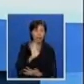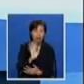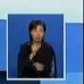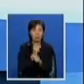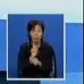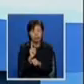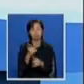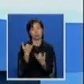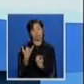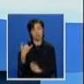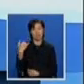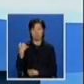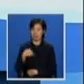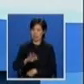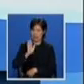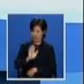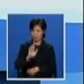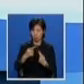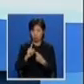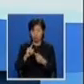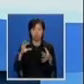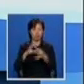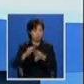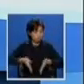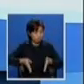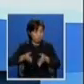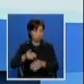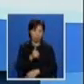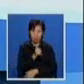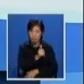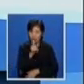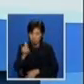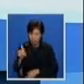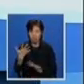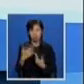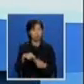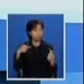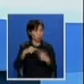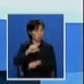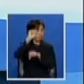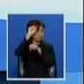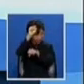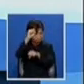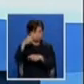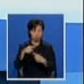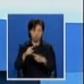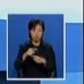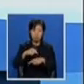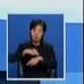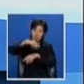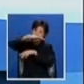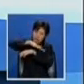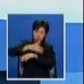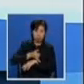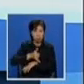การห้ามในเรื่องของการใช้พื้นที่การเดินทางรวมไปถึงการประกาศเคอร์ฟิวขณะนี้ทางท่านรองนายกสุเทพในฐานะผู้อำนวยการส